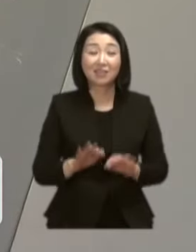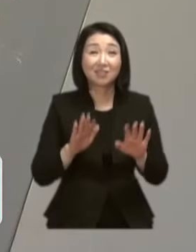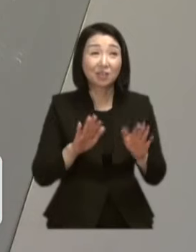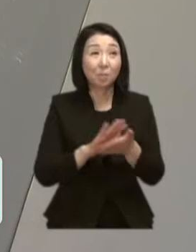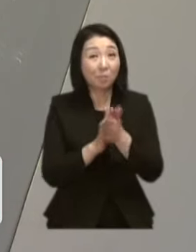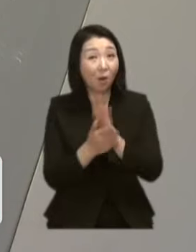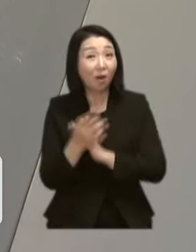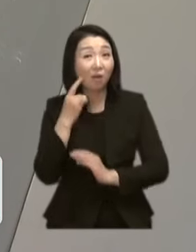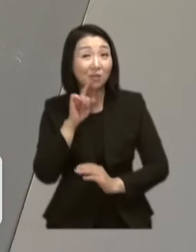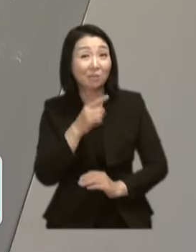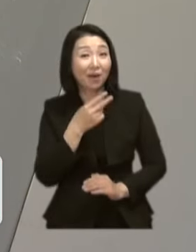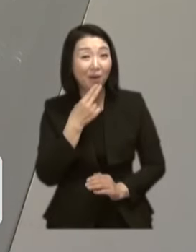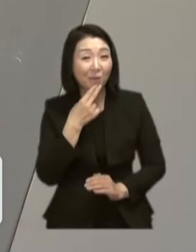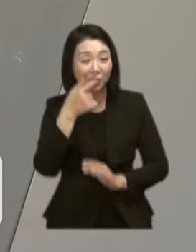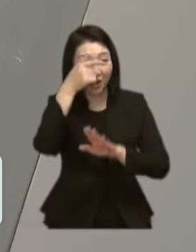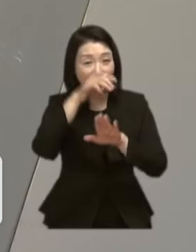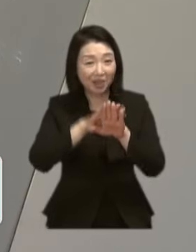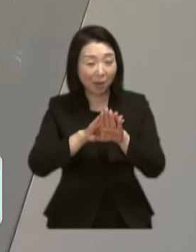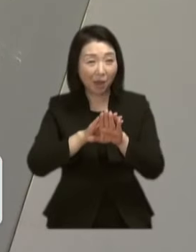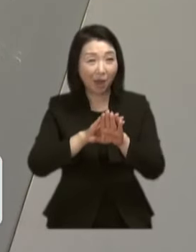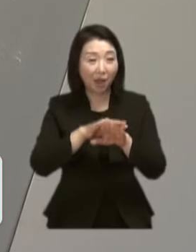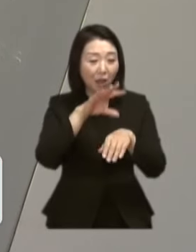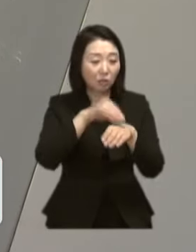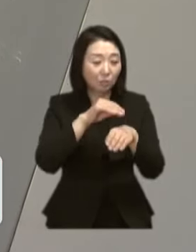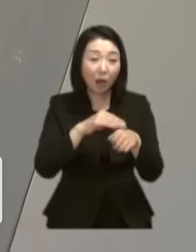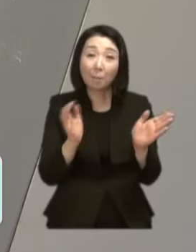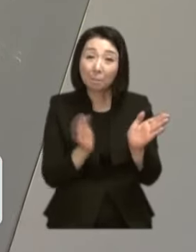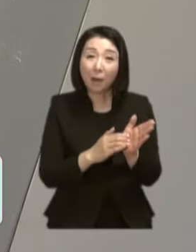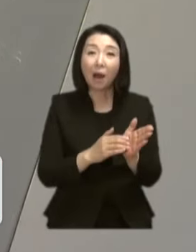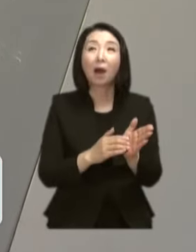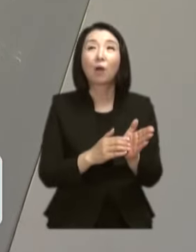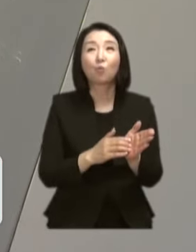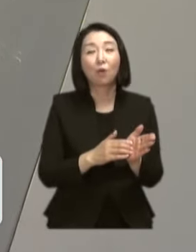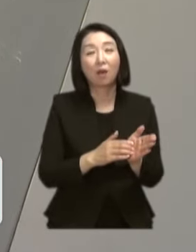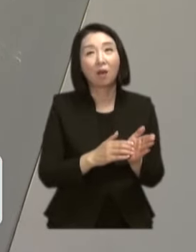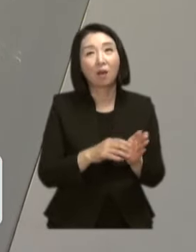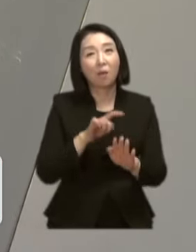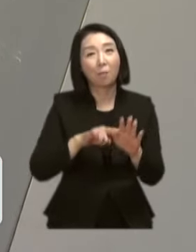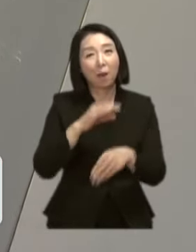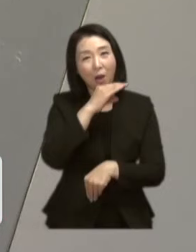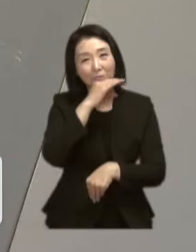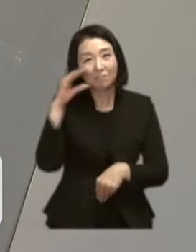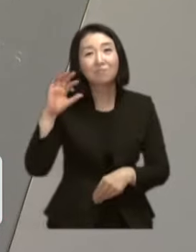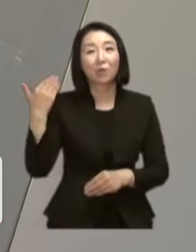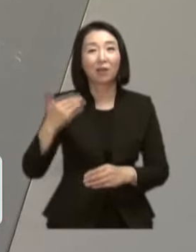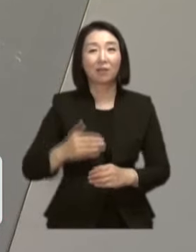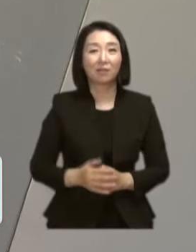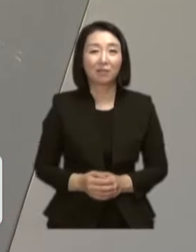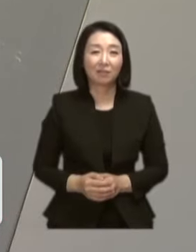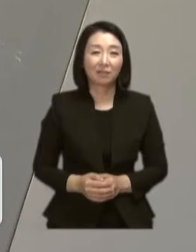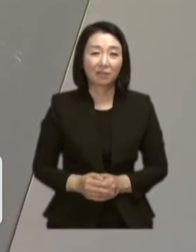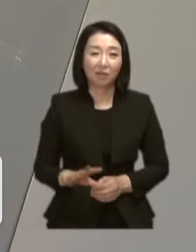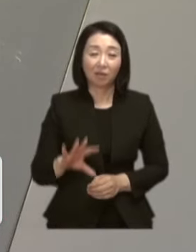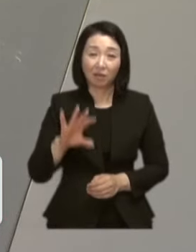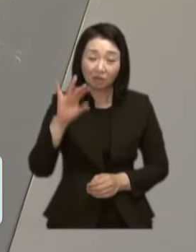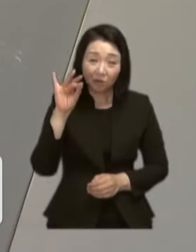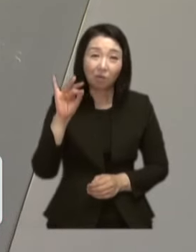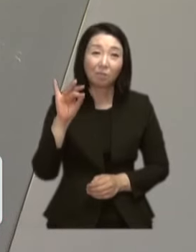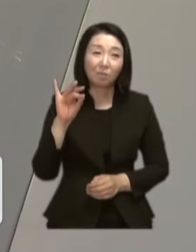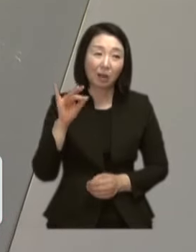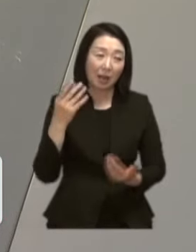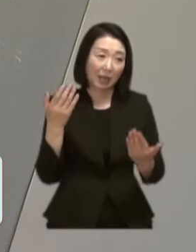않아요. 예배가 생활이 되고 난 다음에 정직해졌어요. 그리고 처음에 저희가 아이들 사역할 때 많이